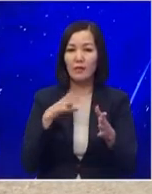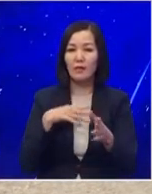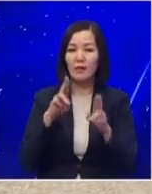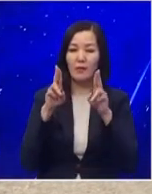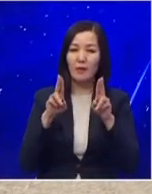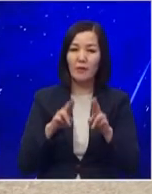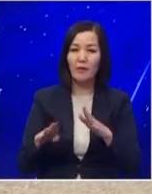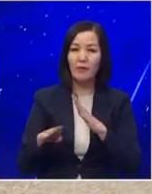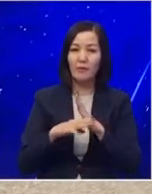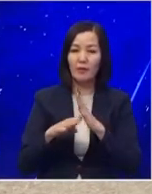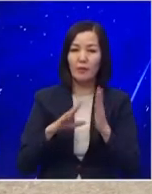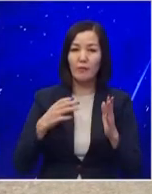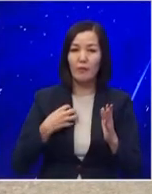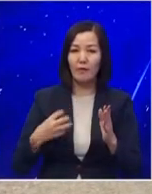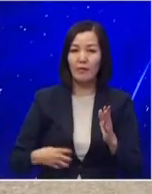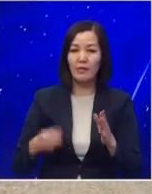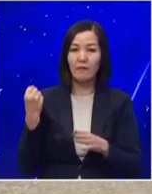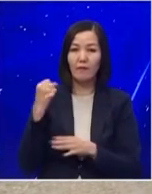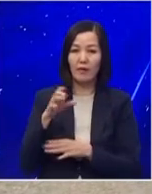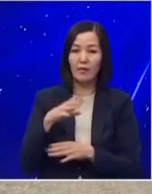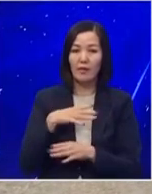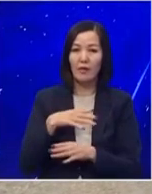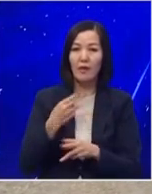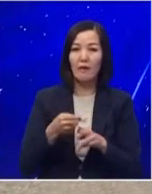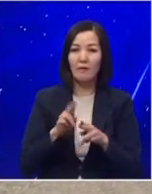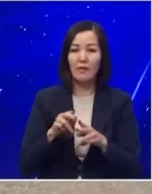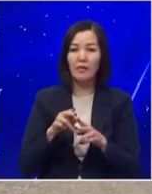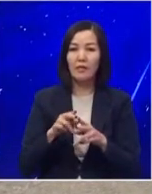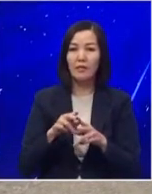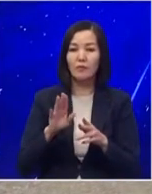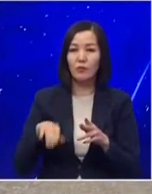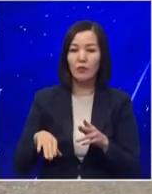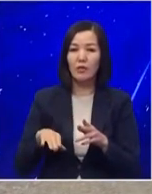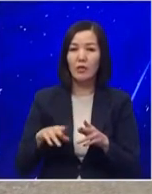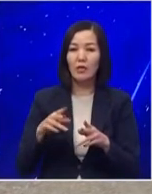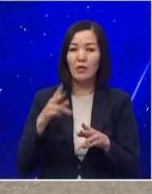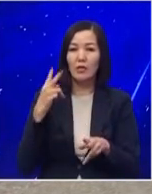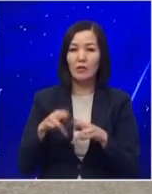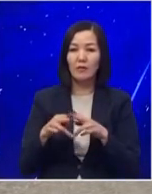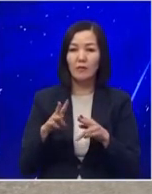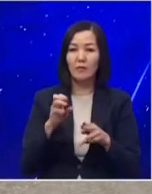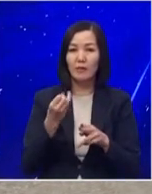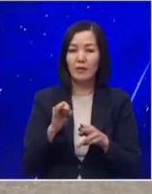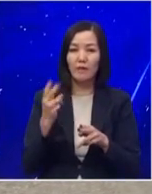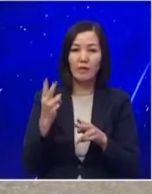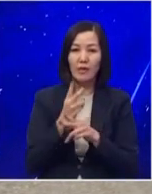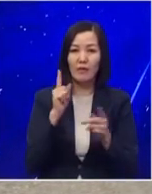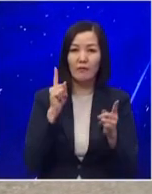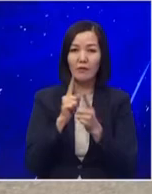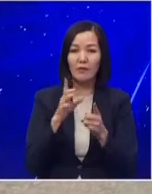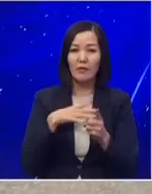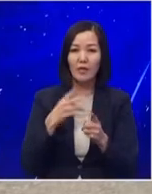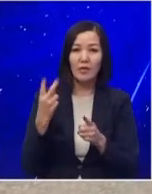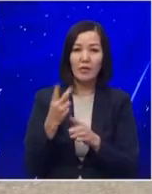во франции и тогда выиграл и в этот раз после боя он мне подходит беременность битва раньше встречались ты меня